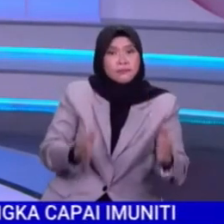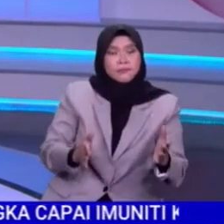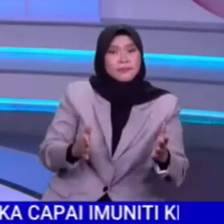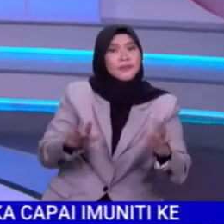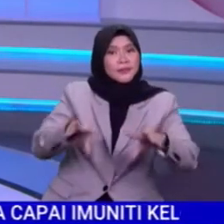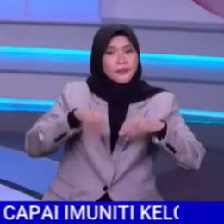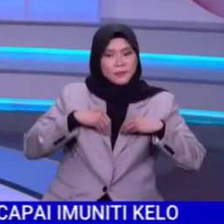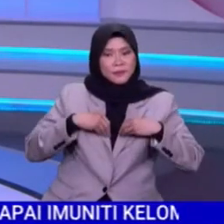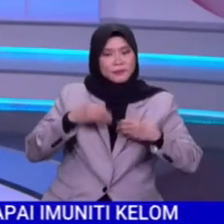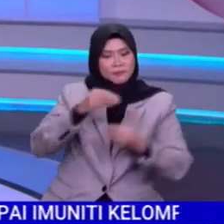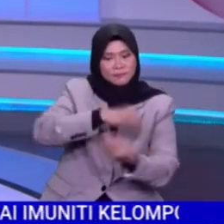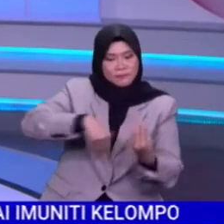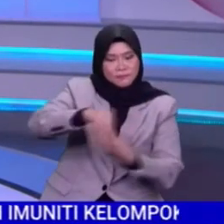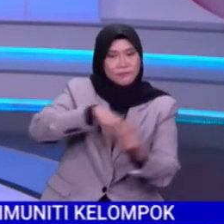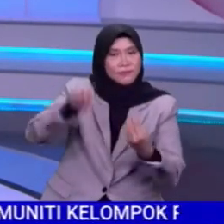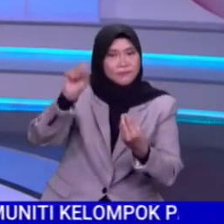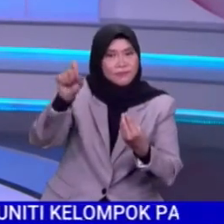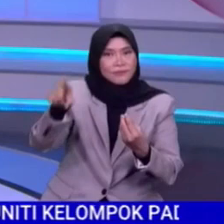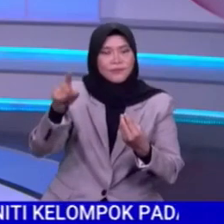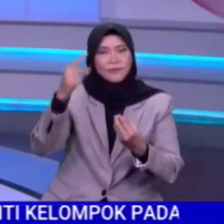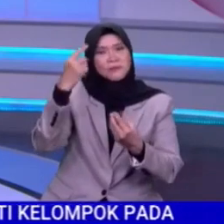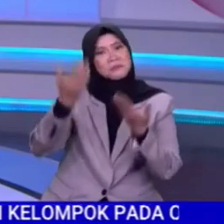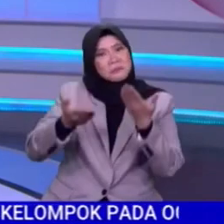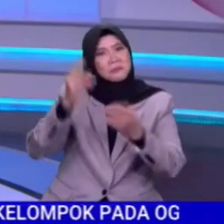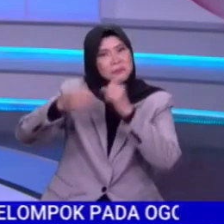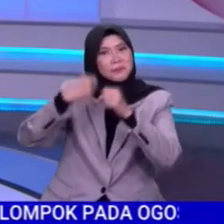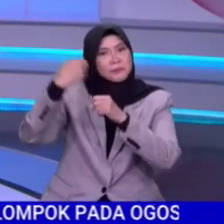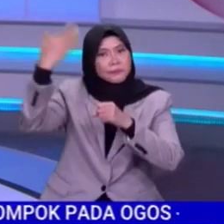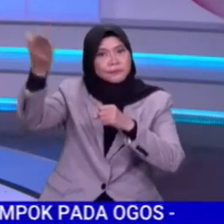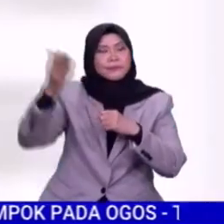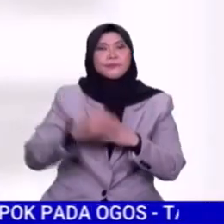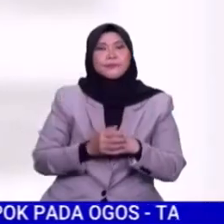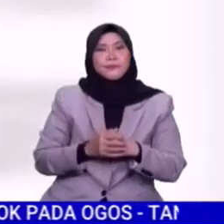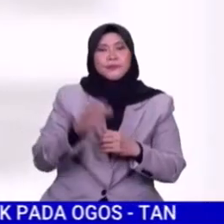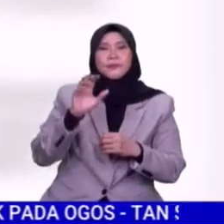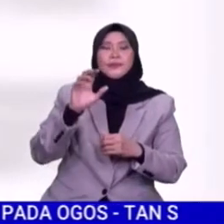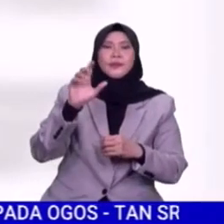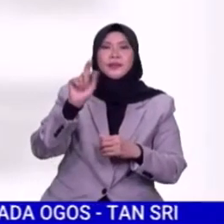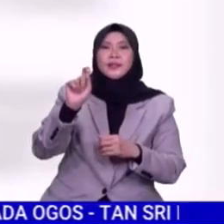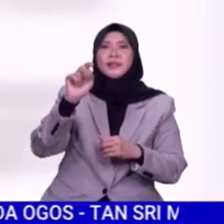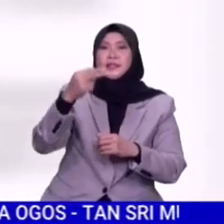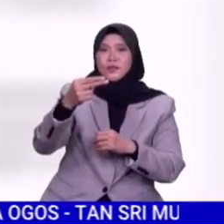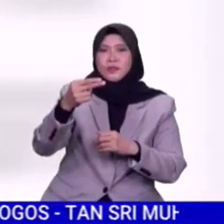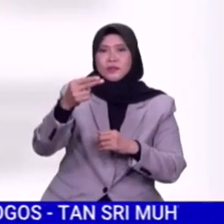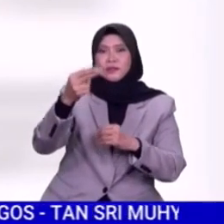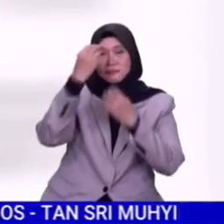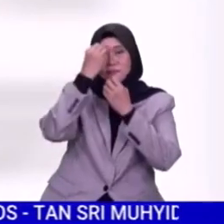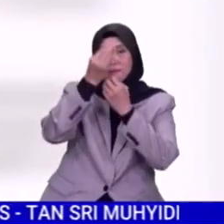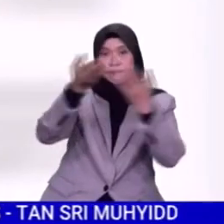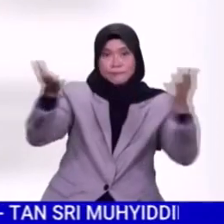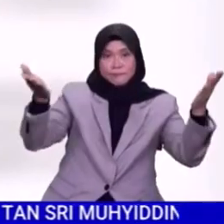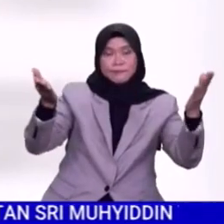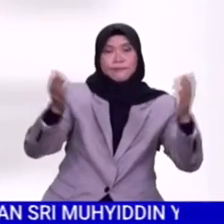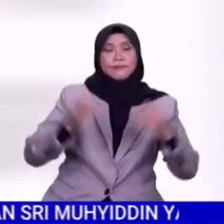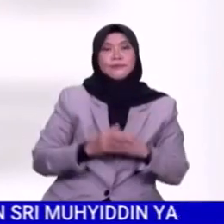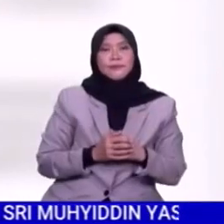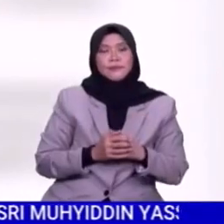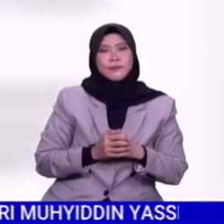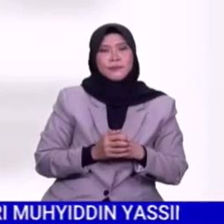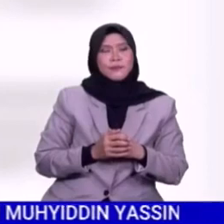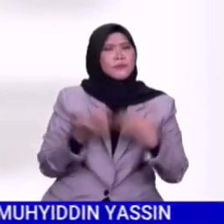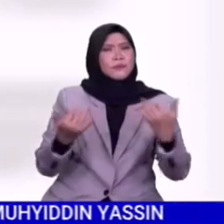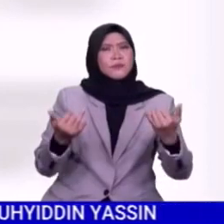untuk melaksanakan ibadah terbabit tahun hadapan lembaga tabung Haji tihes menerusi kenyataannya memaklumkan